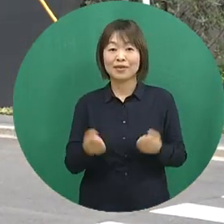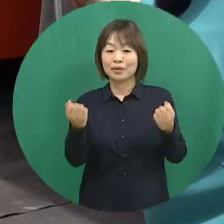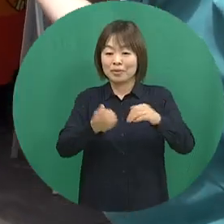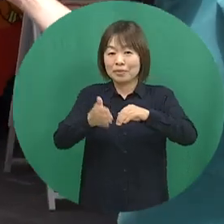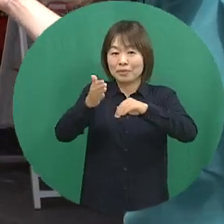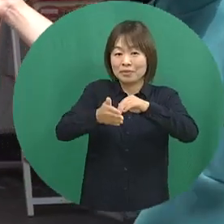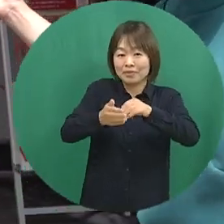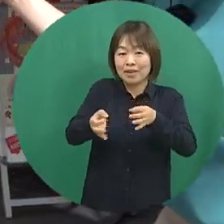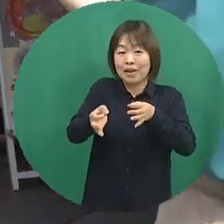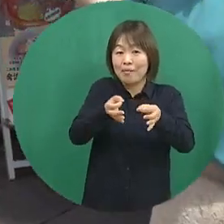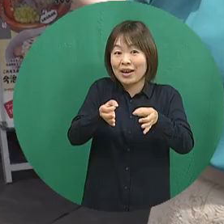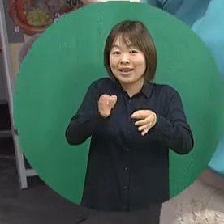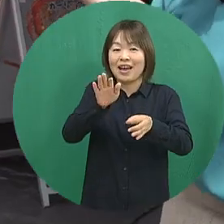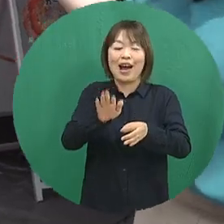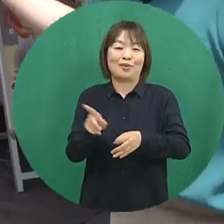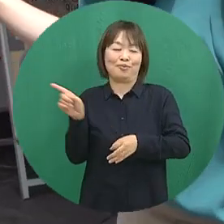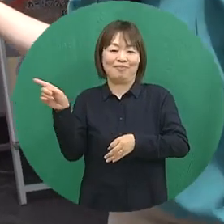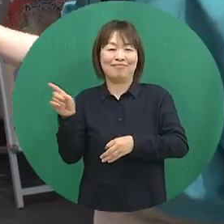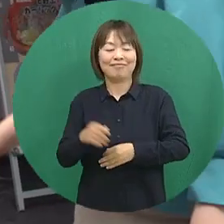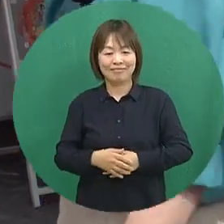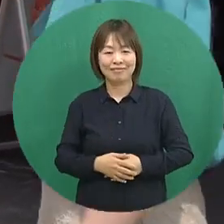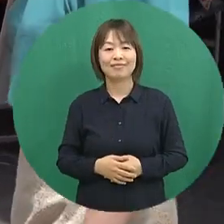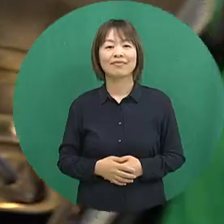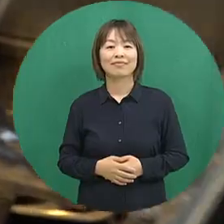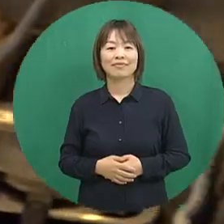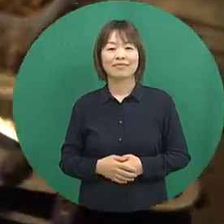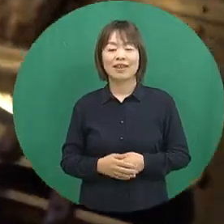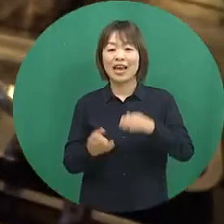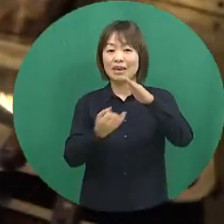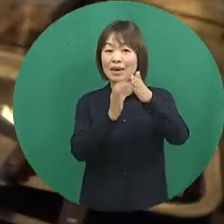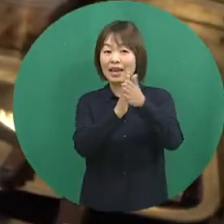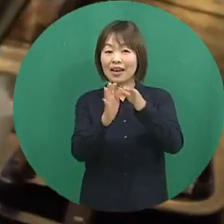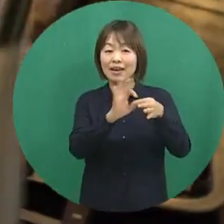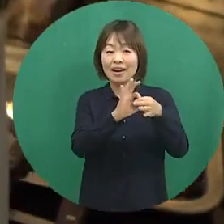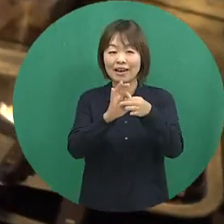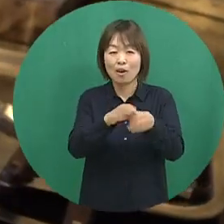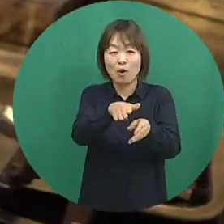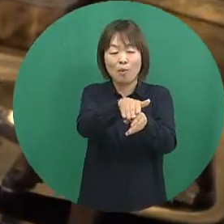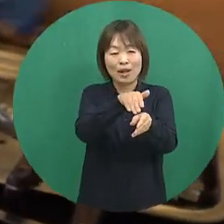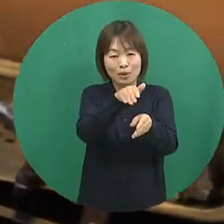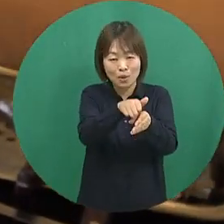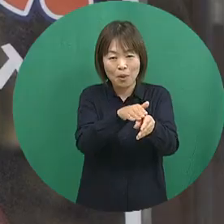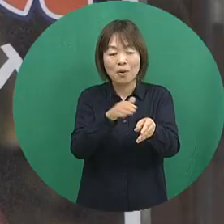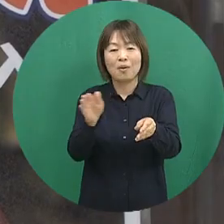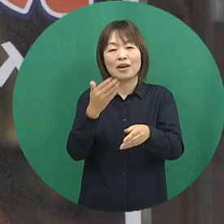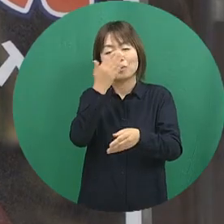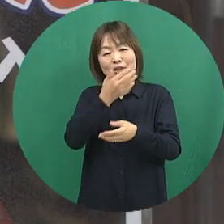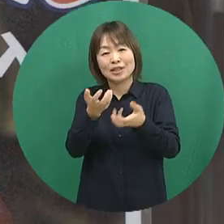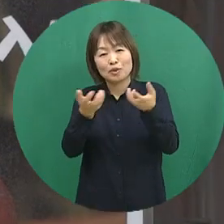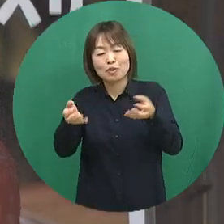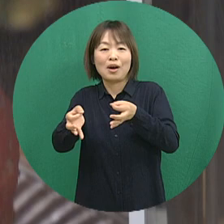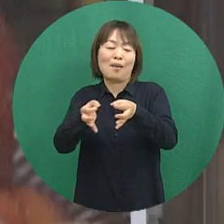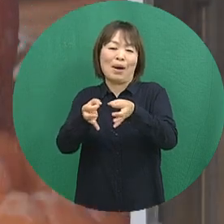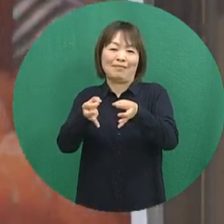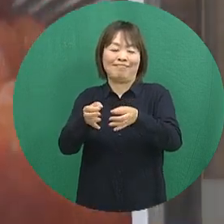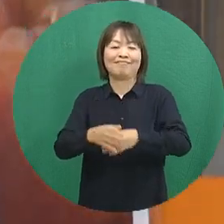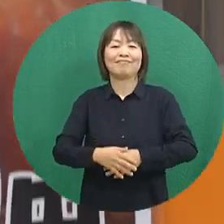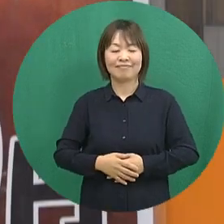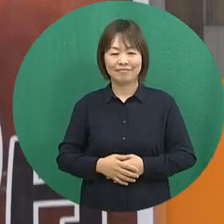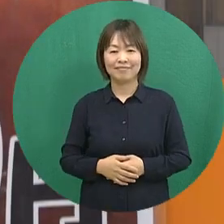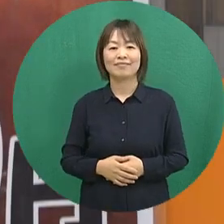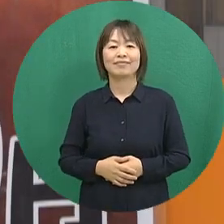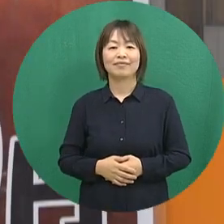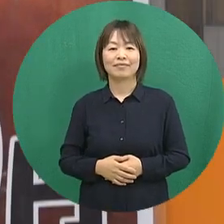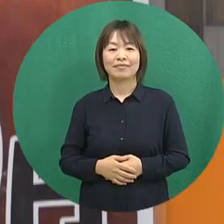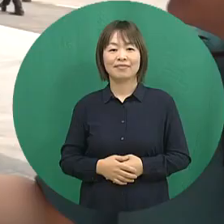愛媛みきゃんずキッチンカーがあります。かわいいですね。愛媛県産品を使ったお弁当やスイーツなどが販売され人気を